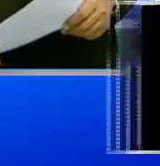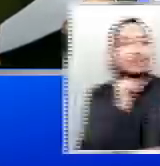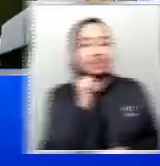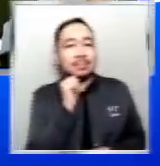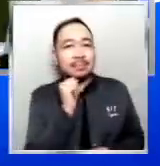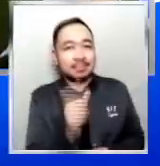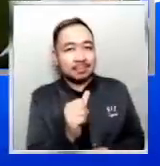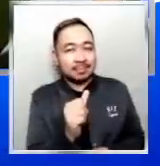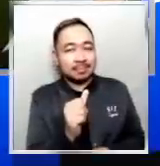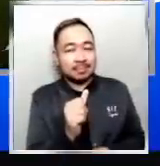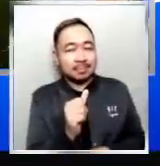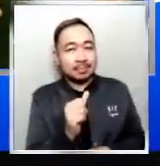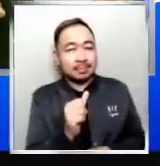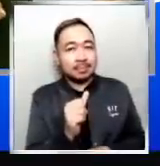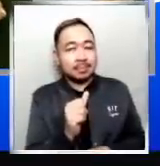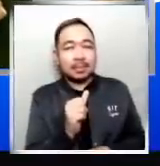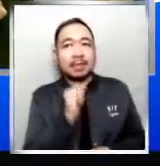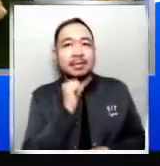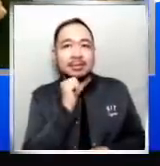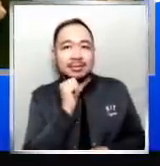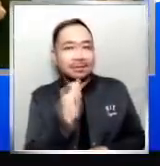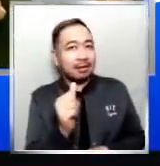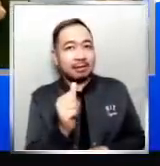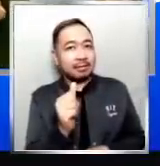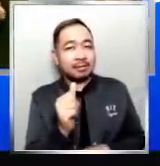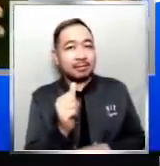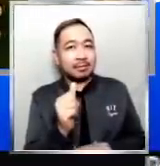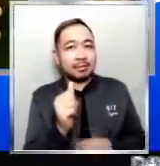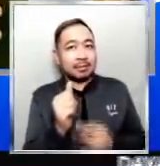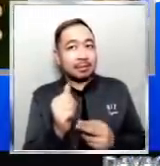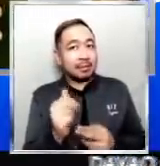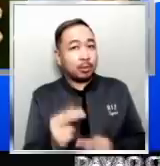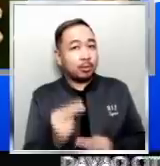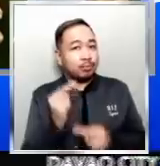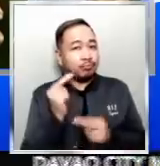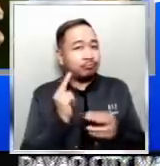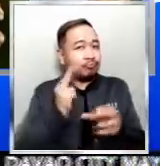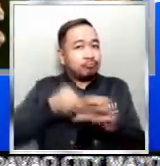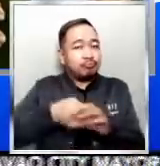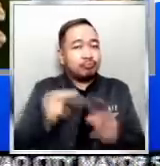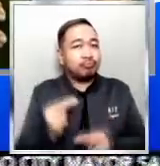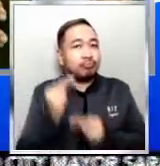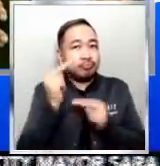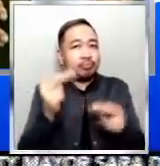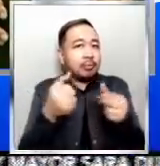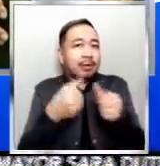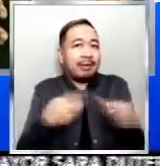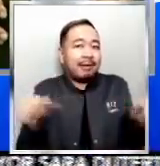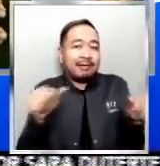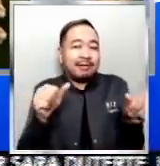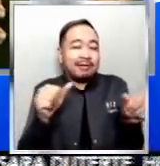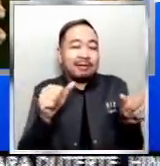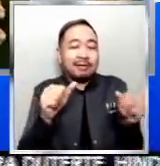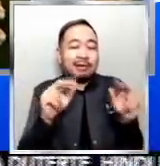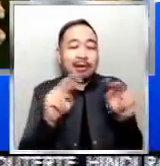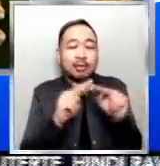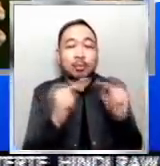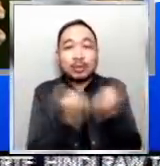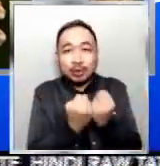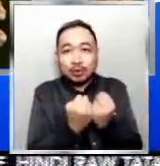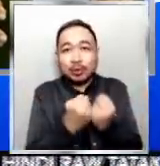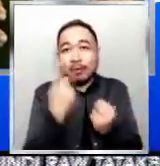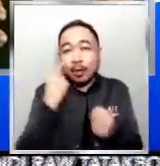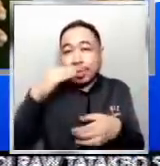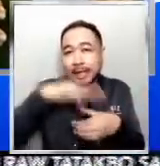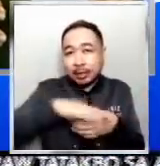Hindi tatakbo sa anumang pambansang posisyon si Davao City Mayor Sara Duterte. Yan ang idineklara ng